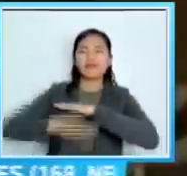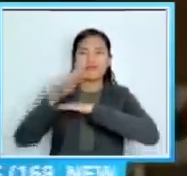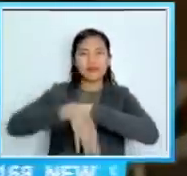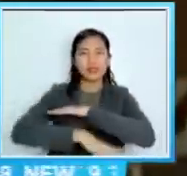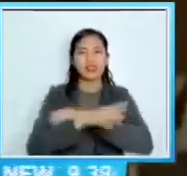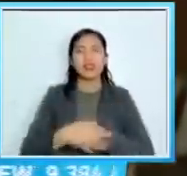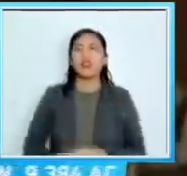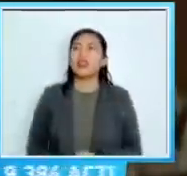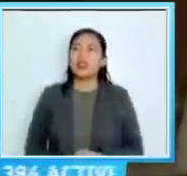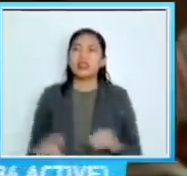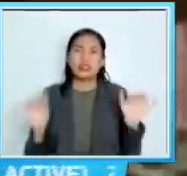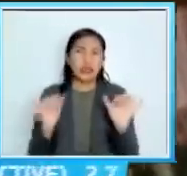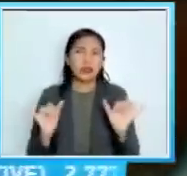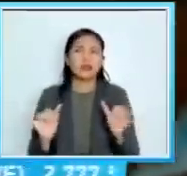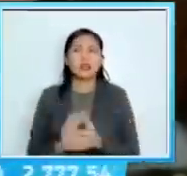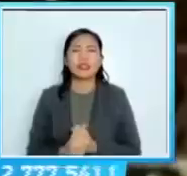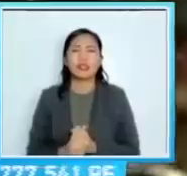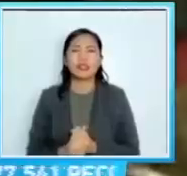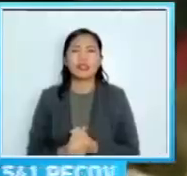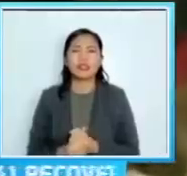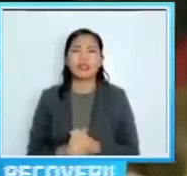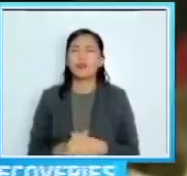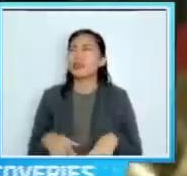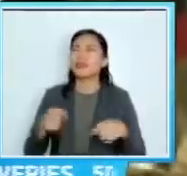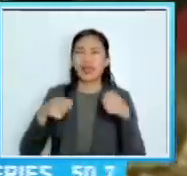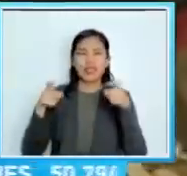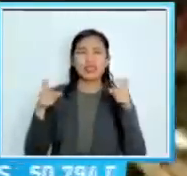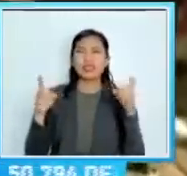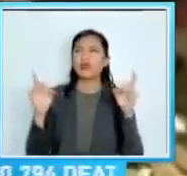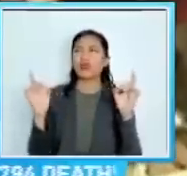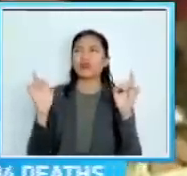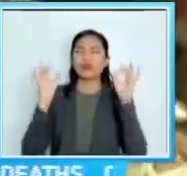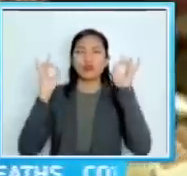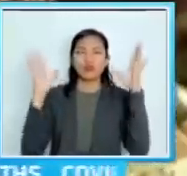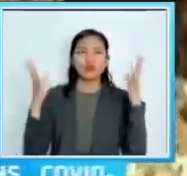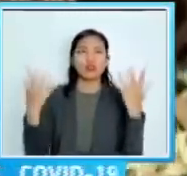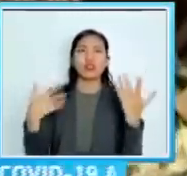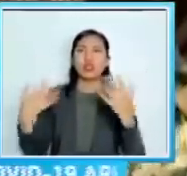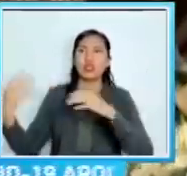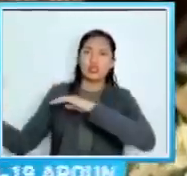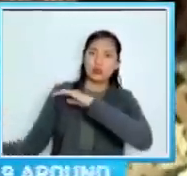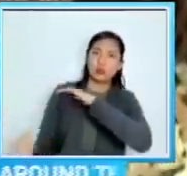parang lubi. Abot, wak, ang mga bato.